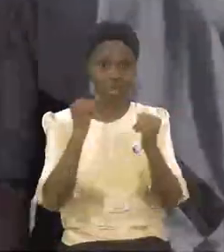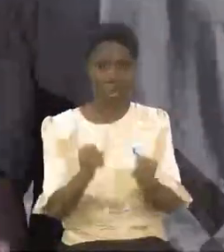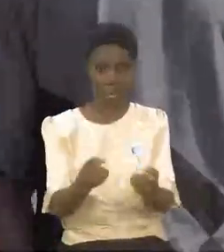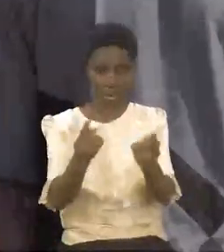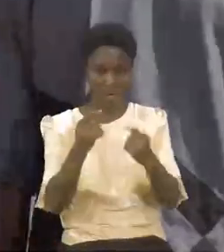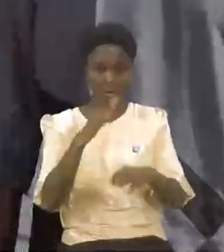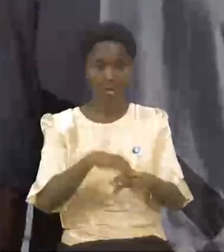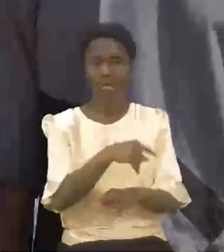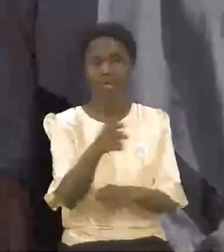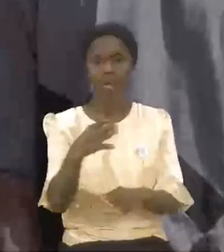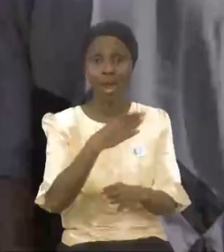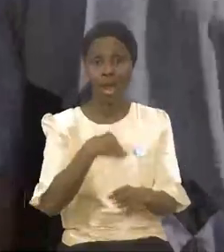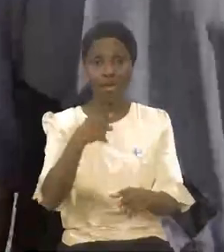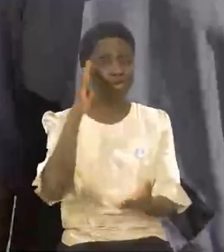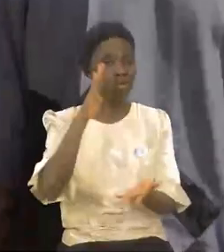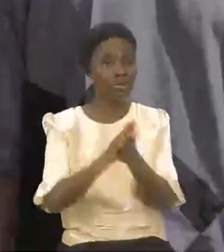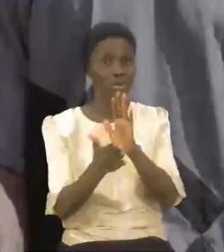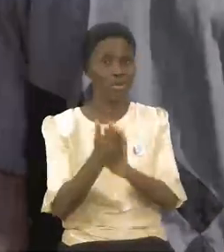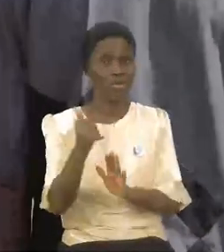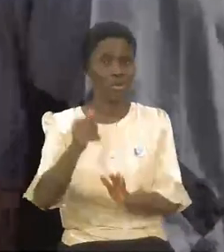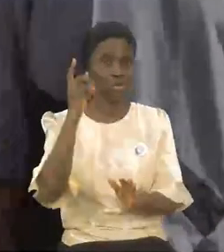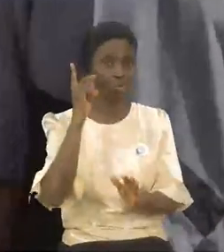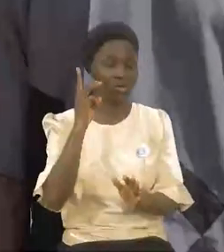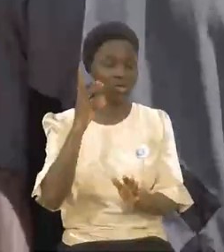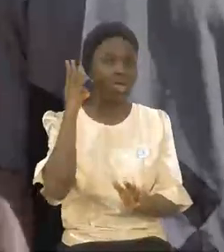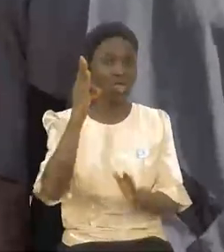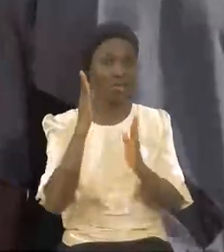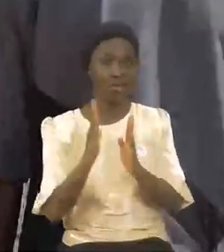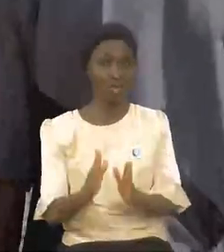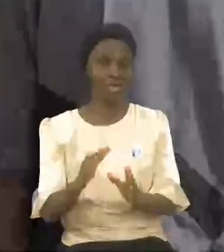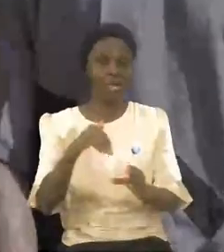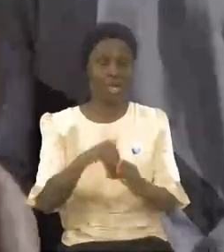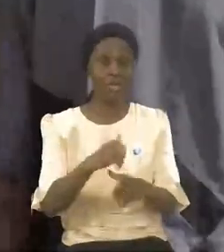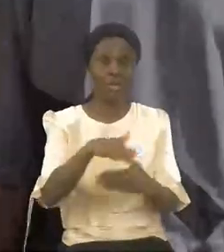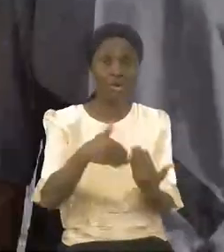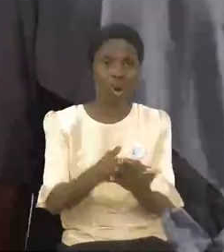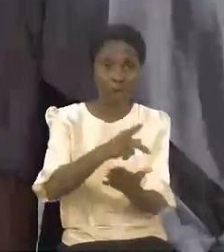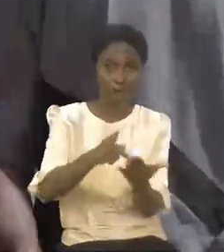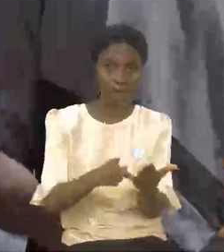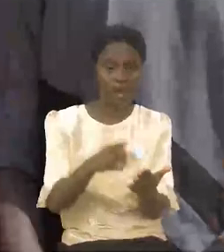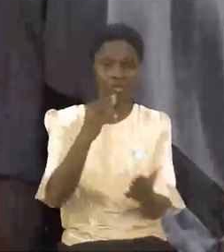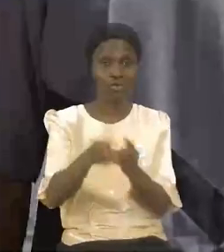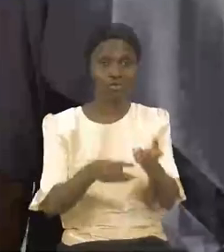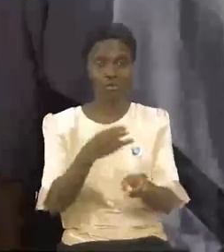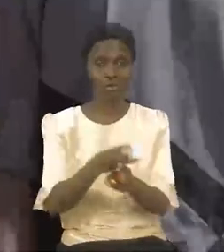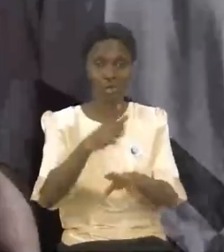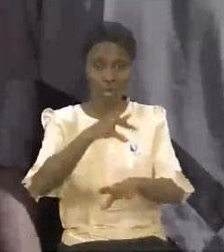à Jérusalem, dans la Judée, dans la Samarie et jusqu'aux extrémités de la terre. Il faut